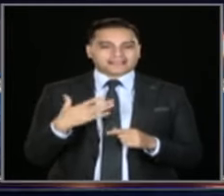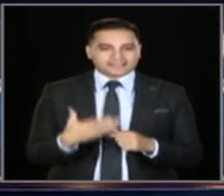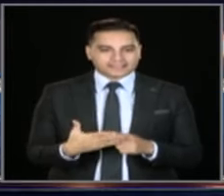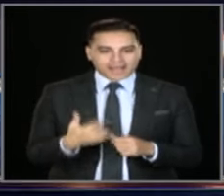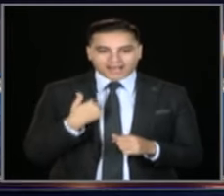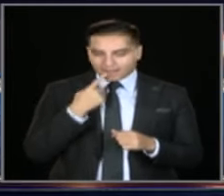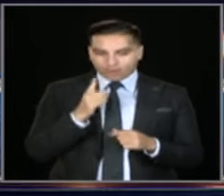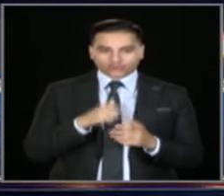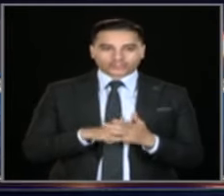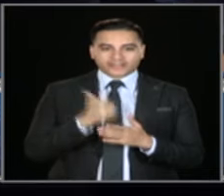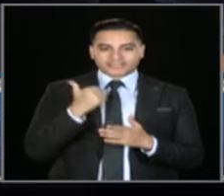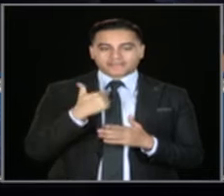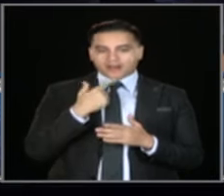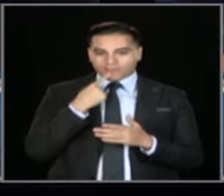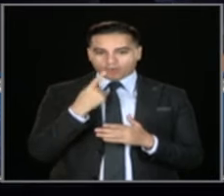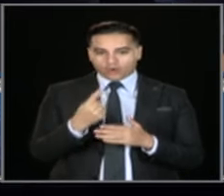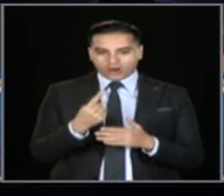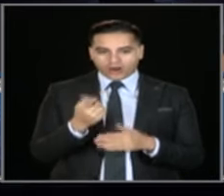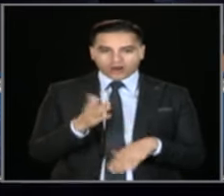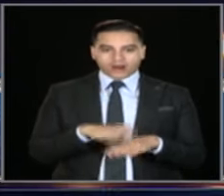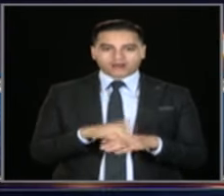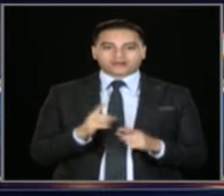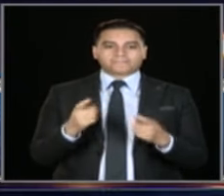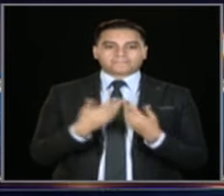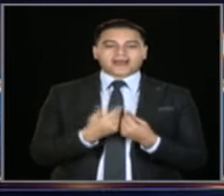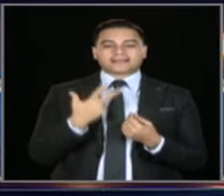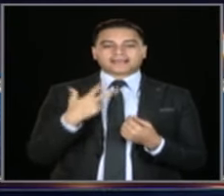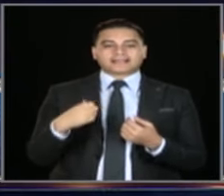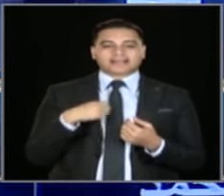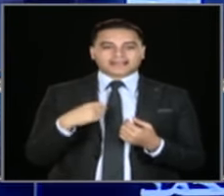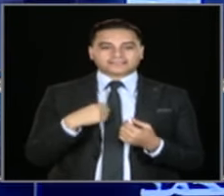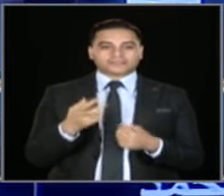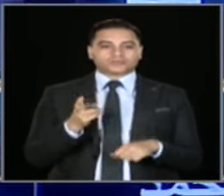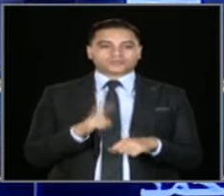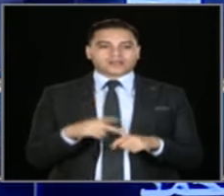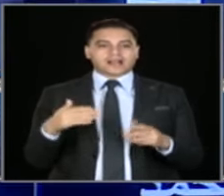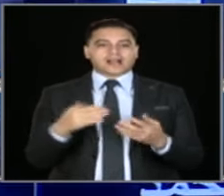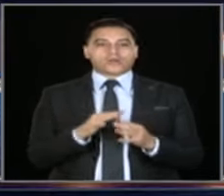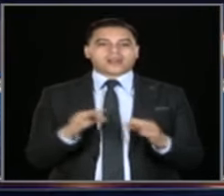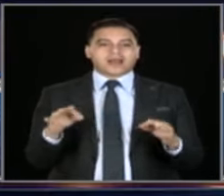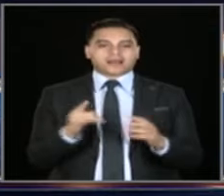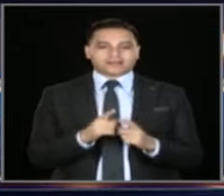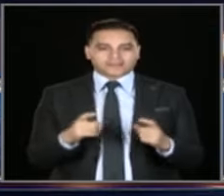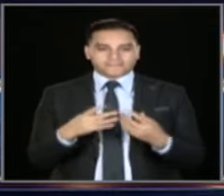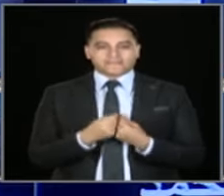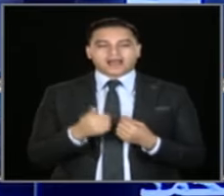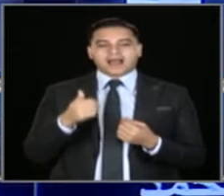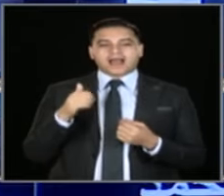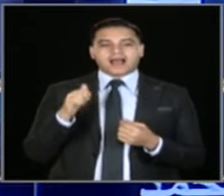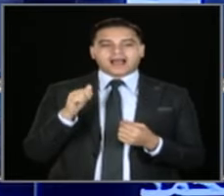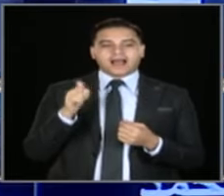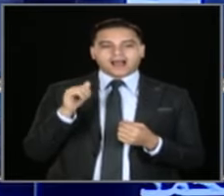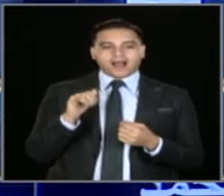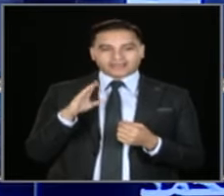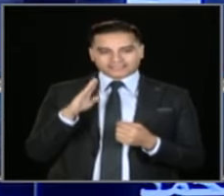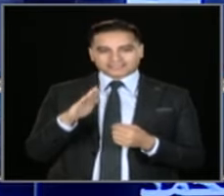ايوه. انا ما قلتش اللي كسبهم، انا قلت ما هو لعب كتير. لعب مع 3 انديه. لعب كتير ولعب فاينالات ولعب كل حاجه. لعب مع اياكس ومع ريال مدريد ومع